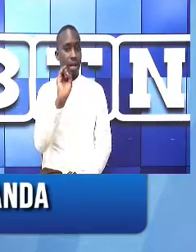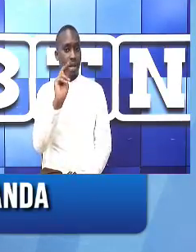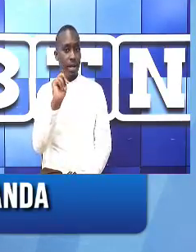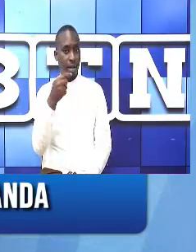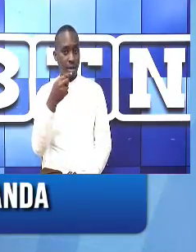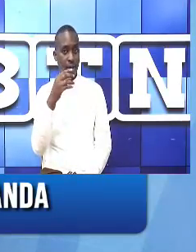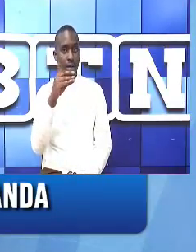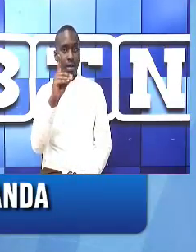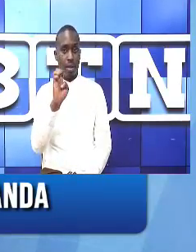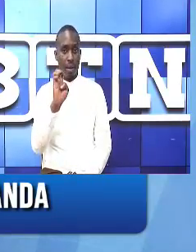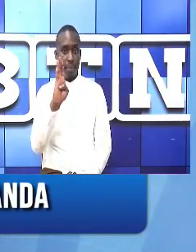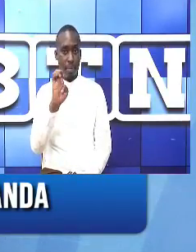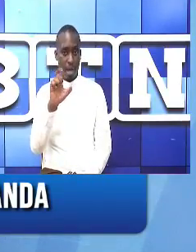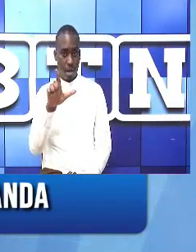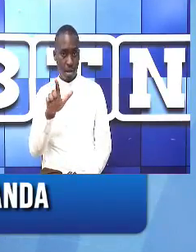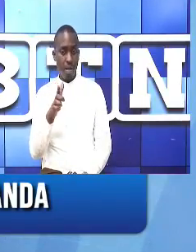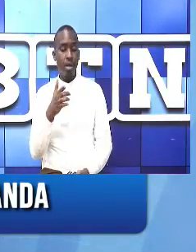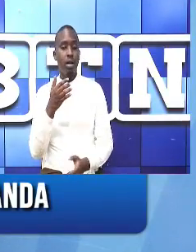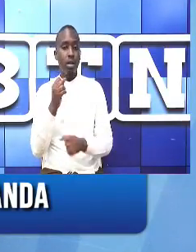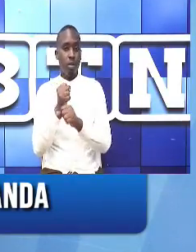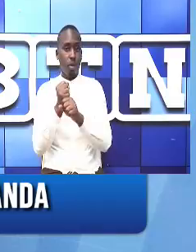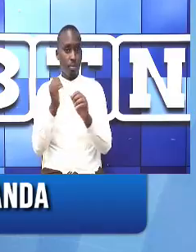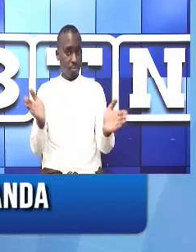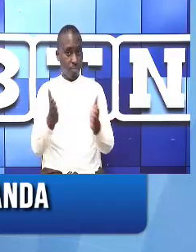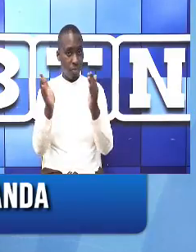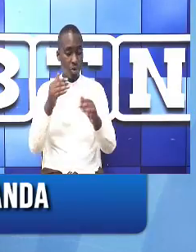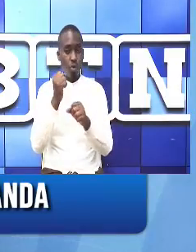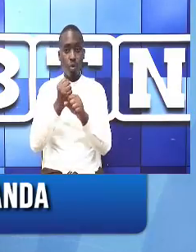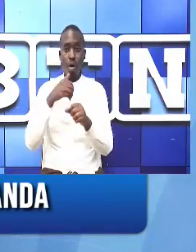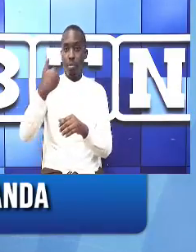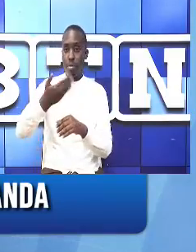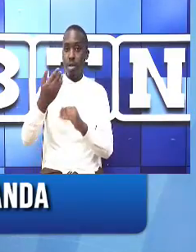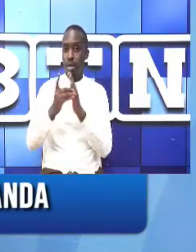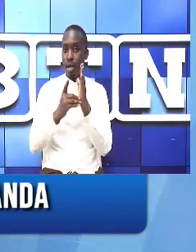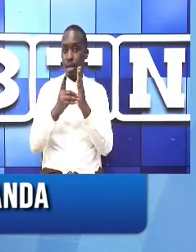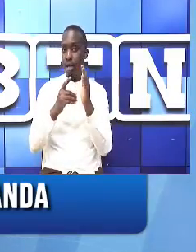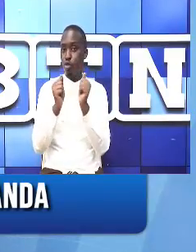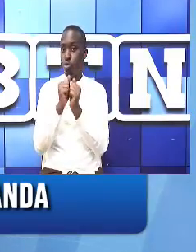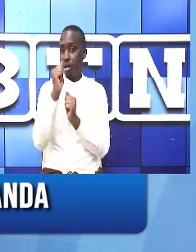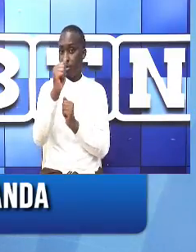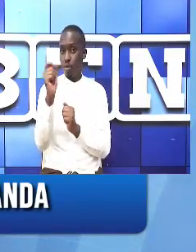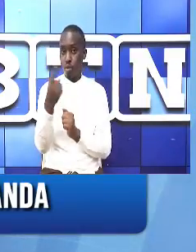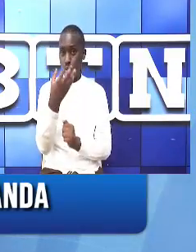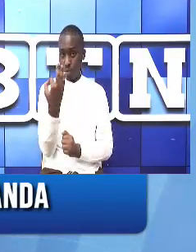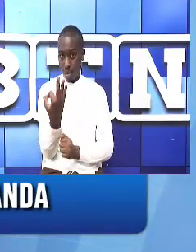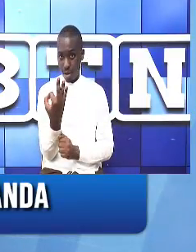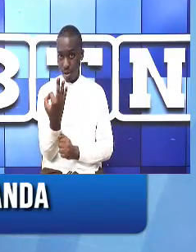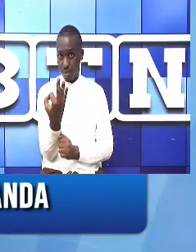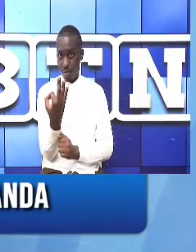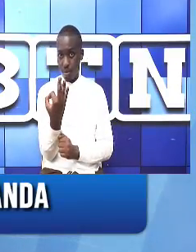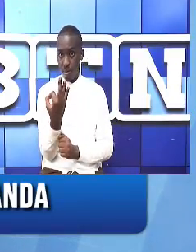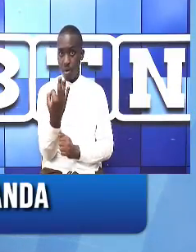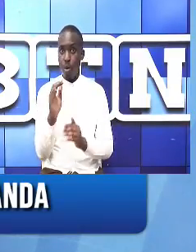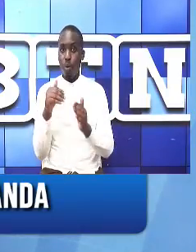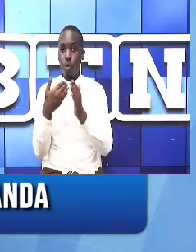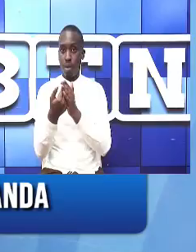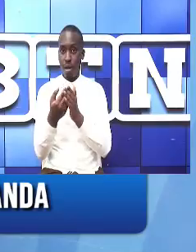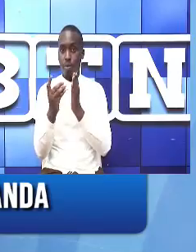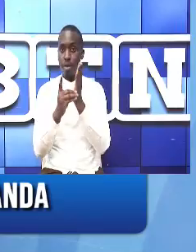kigamije ubukangurambaga tugikora buri tariki 15 Werurwe ukwango z'ukwa gatatu kugera kuri